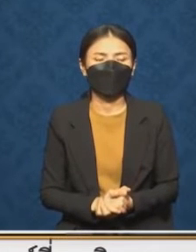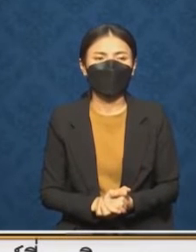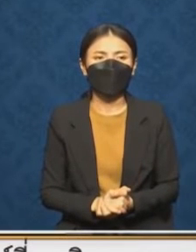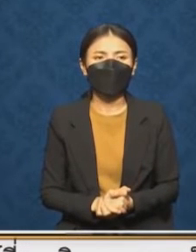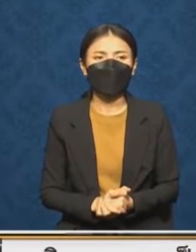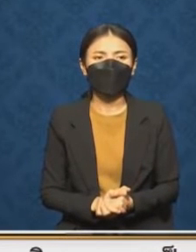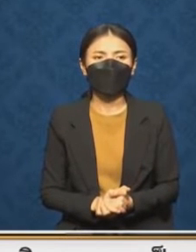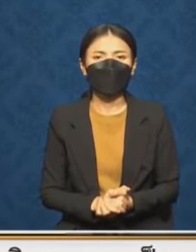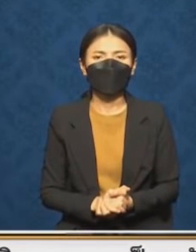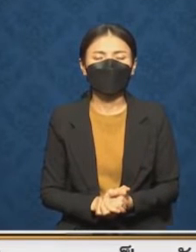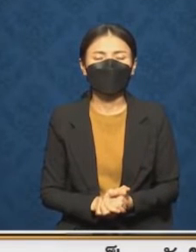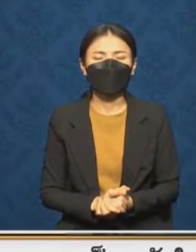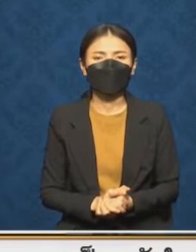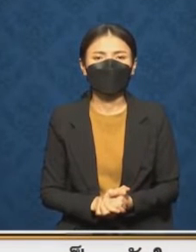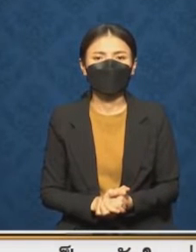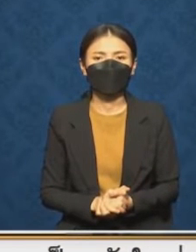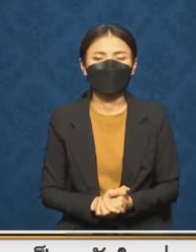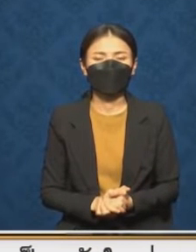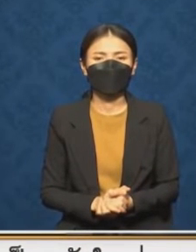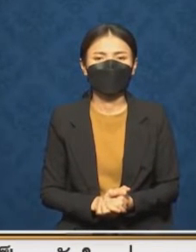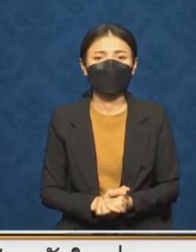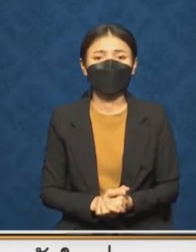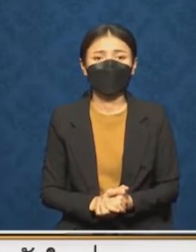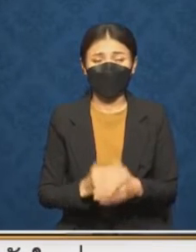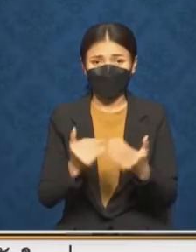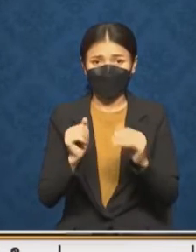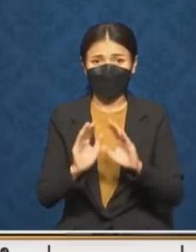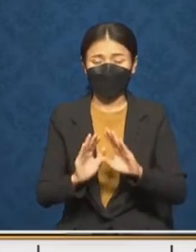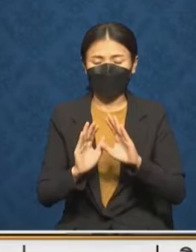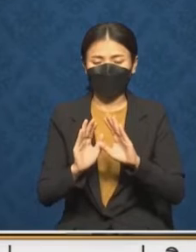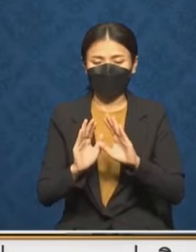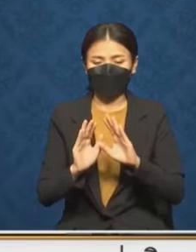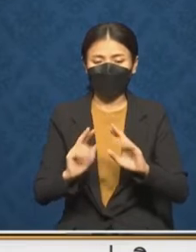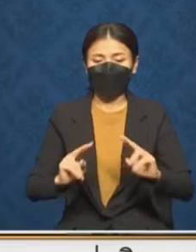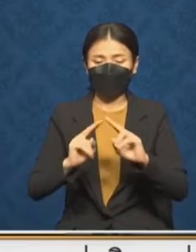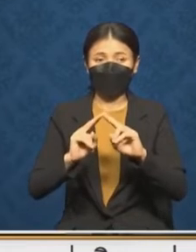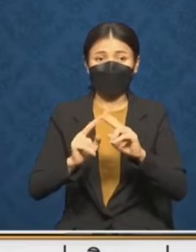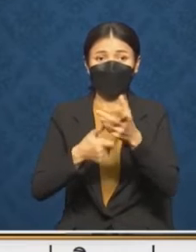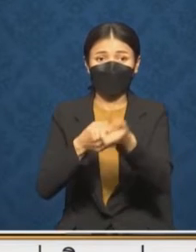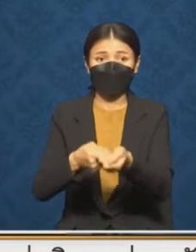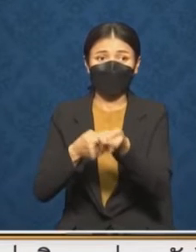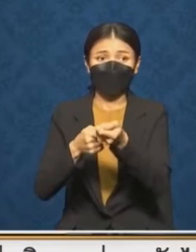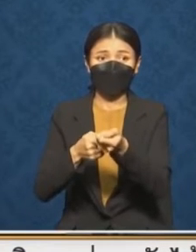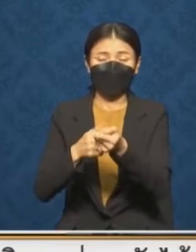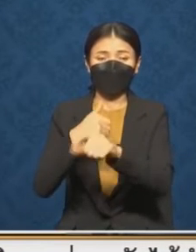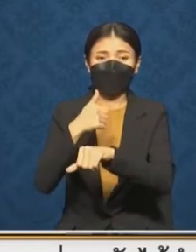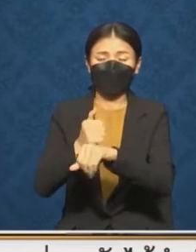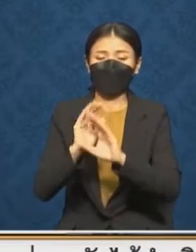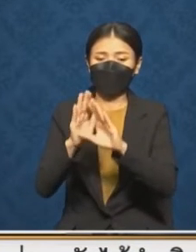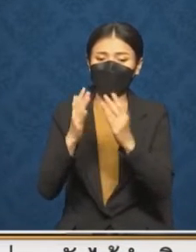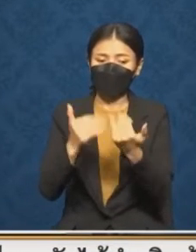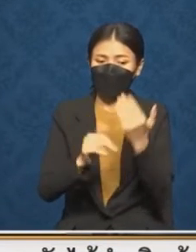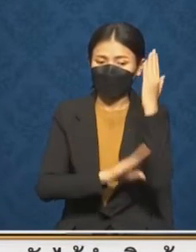1 ครั้ง ว่าวัปซอ